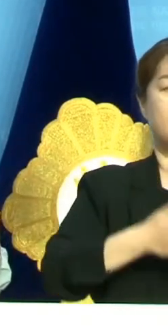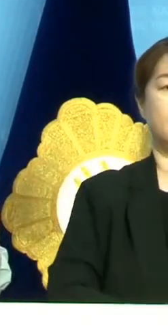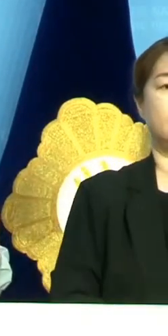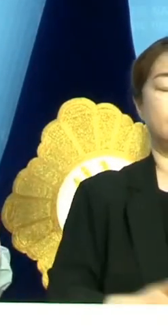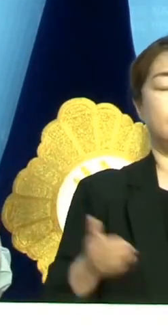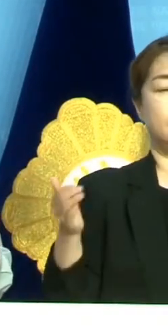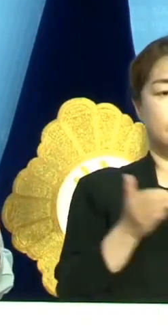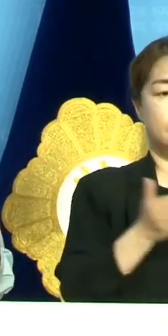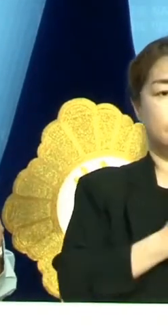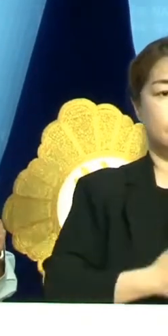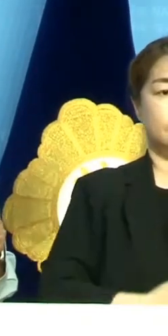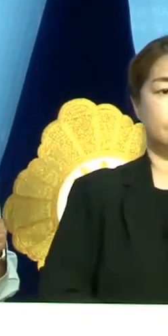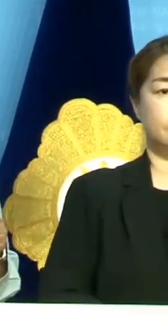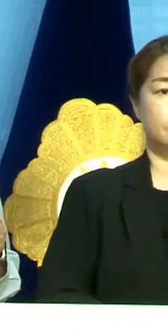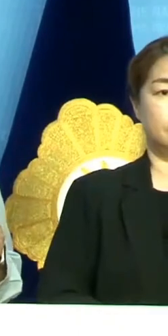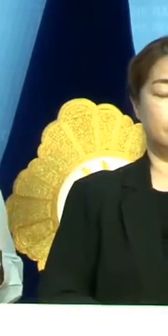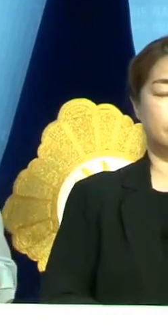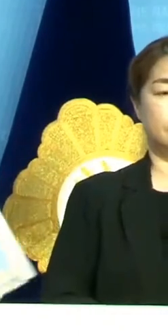다른 마치겠습니다 감사합니다